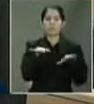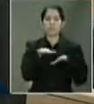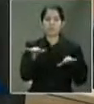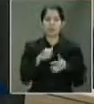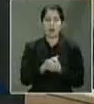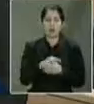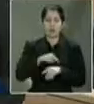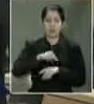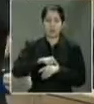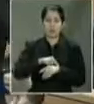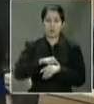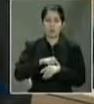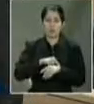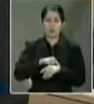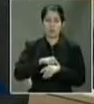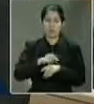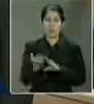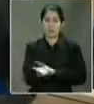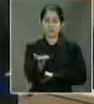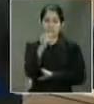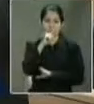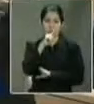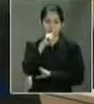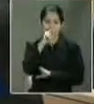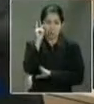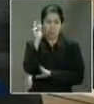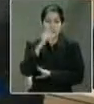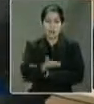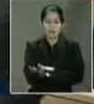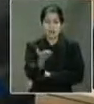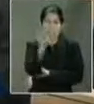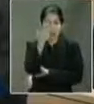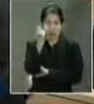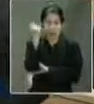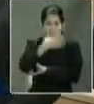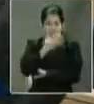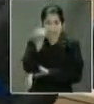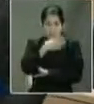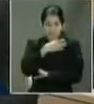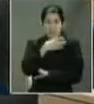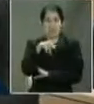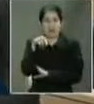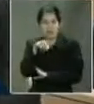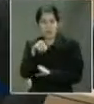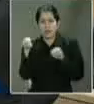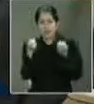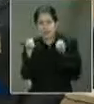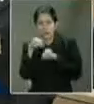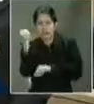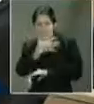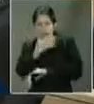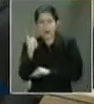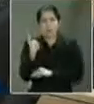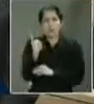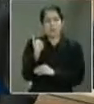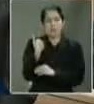ล้ๆที5ผมแวบออกมาที่เขาตามไม่ได้เขาทุบไม่เจอเพราะผมนั่งรถกระบะไม่มีใครคิดล